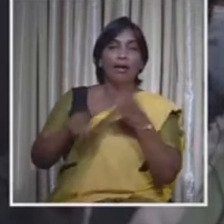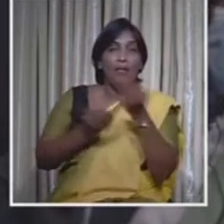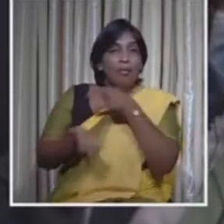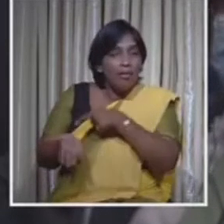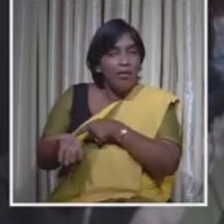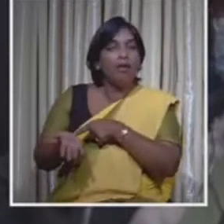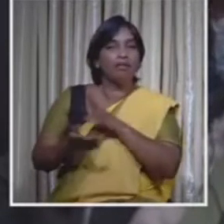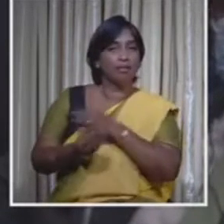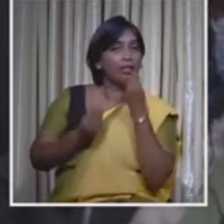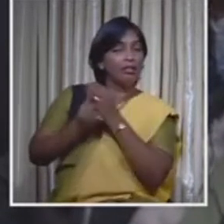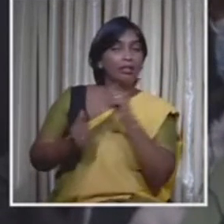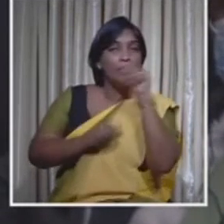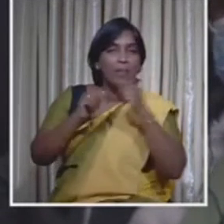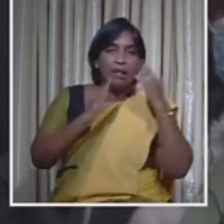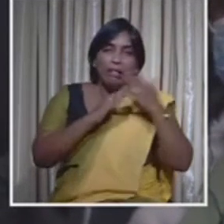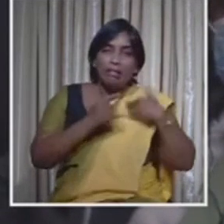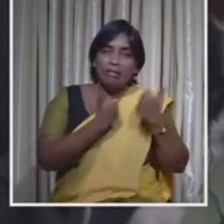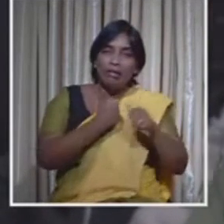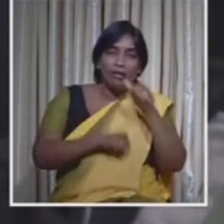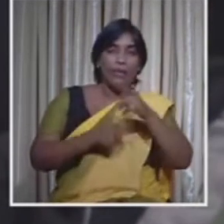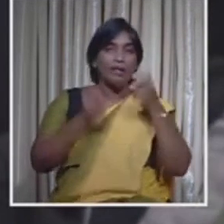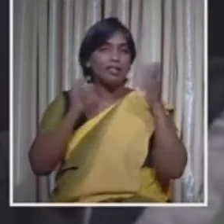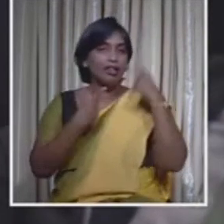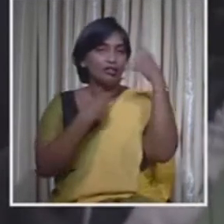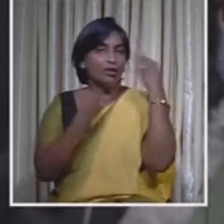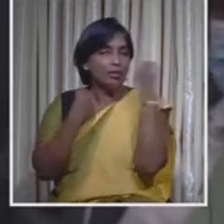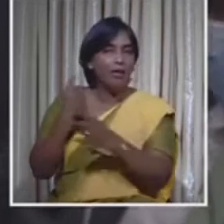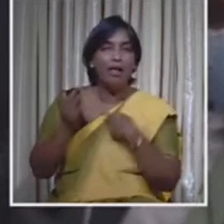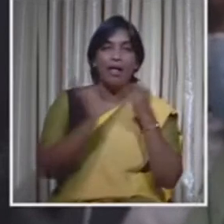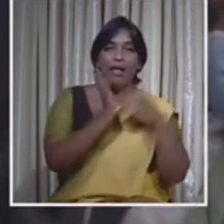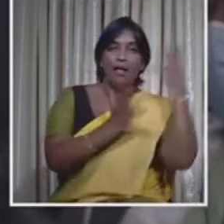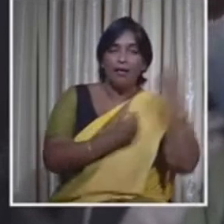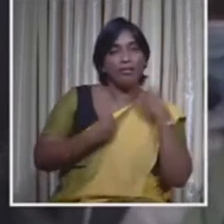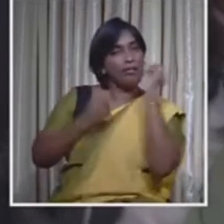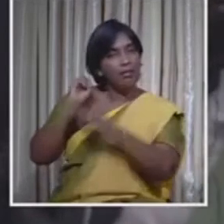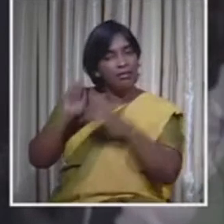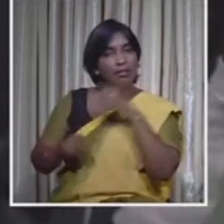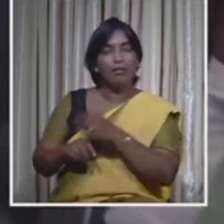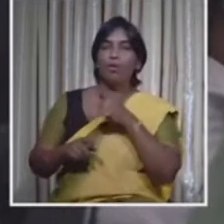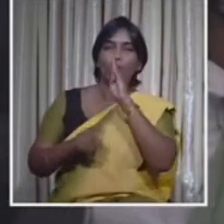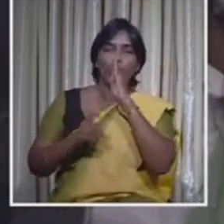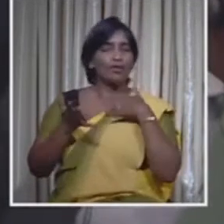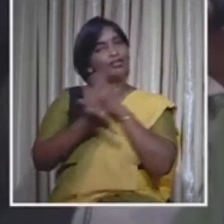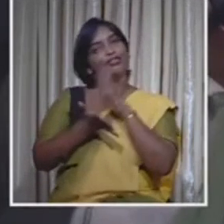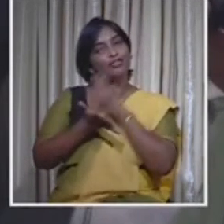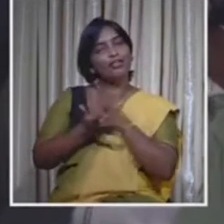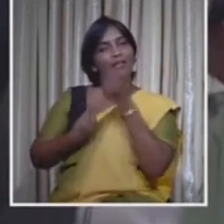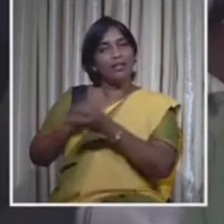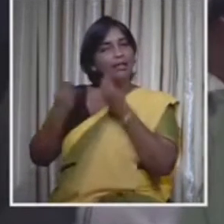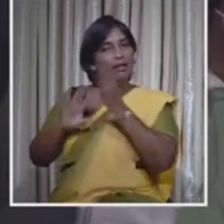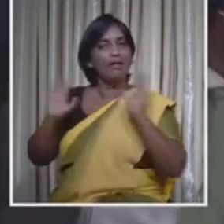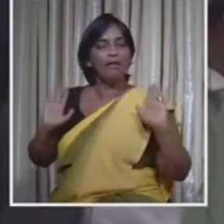දරුවට දෙනව අත් බෙහෙත් දෙනව සෙල්ලම් බඩු ඒ ටිකත් ණයට අරගෙන දීලා කියලා ඒකෙන් නිකන් සන්තෝෂ කර කර තියාගෙන